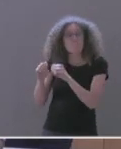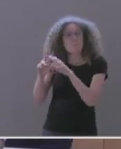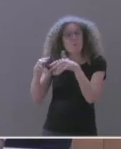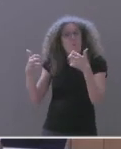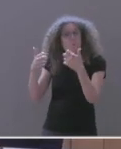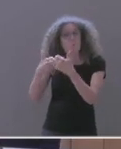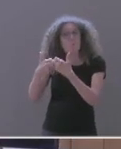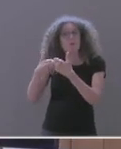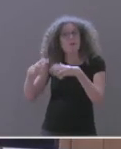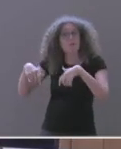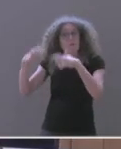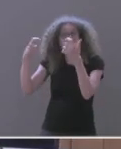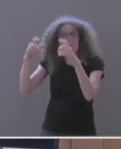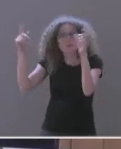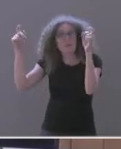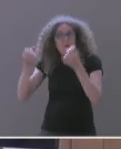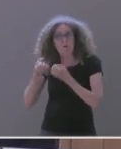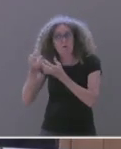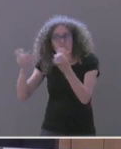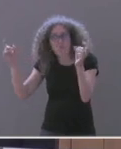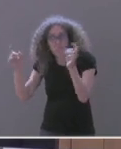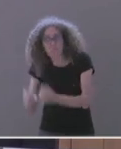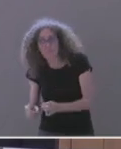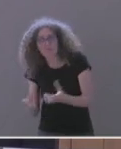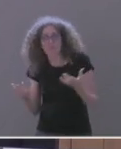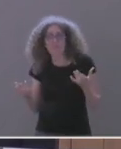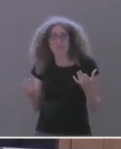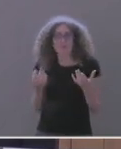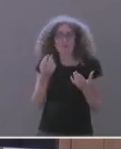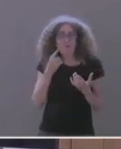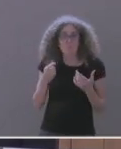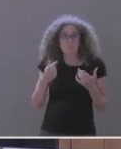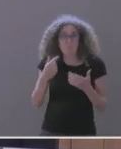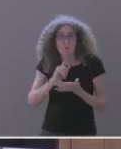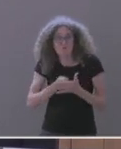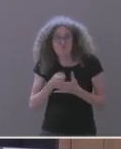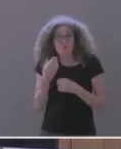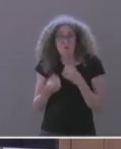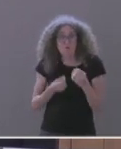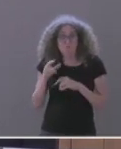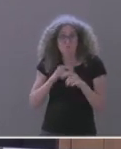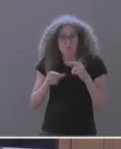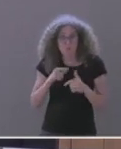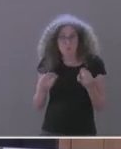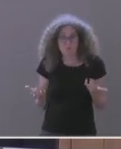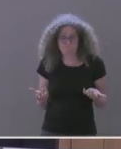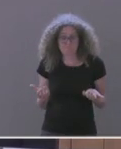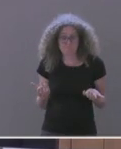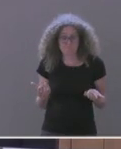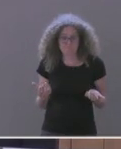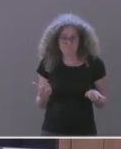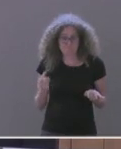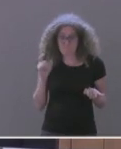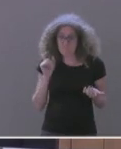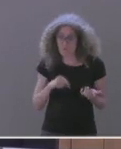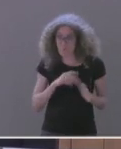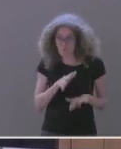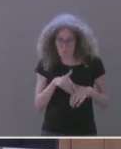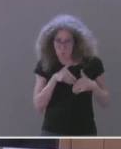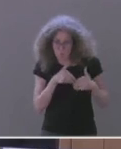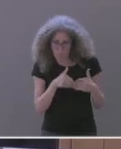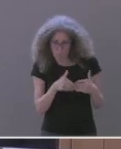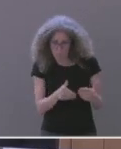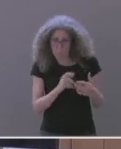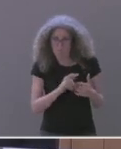l'immobilier, ce qui a des conséquences sur les prix des locations, sur le prix de l'achat, sur plein de choses. Et donc, il faut développer ce processus et dans tous les